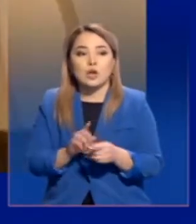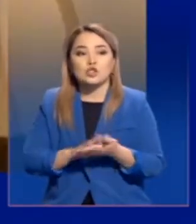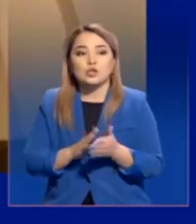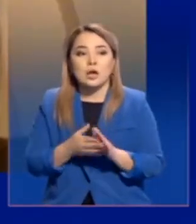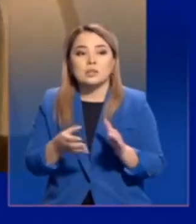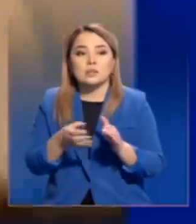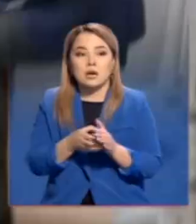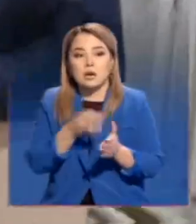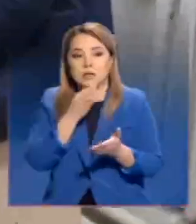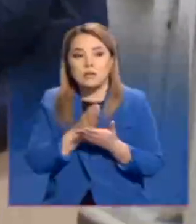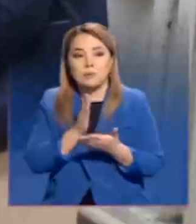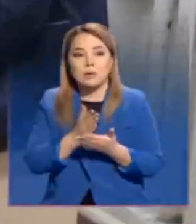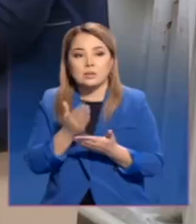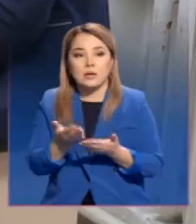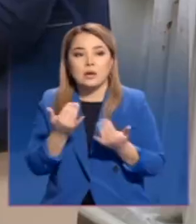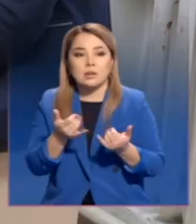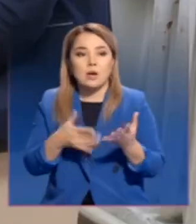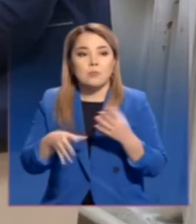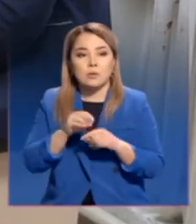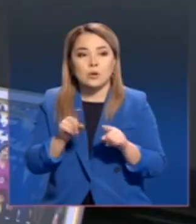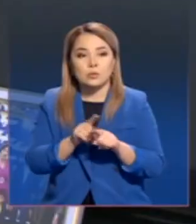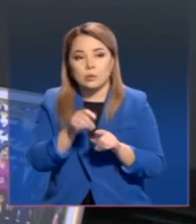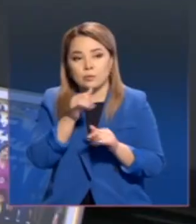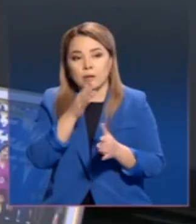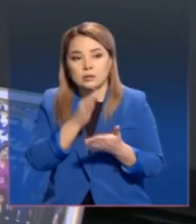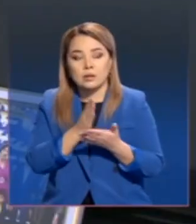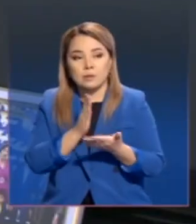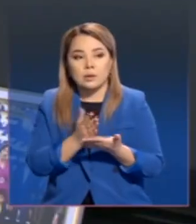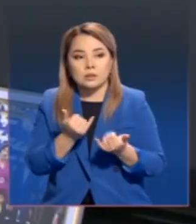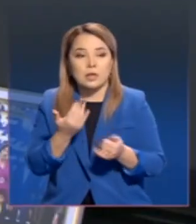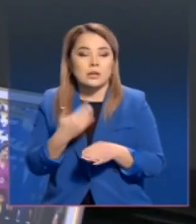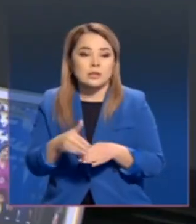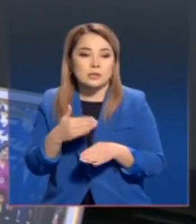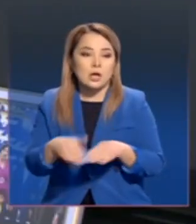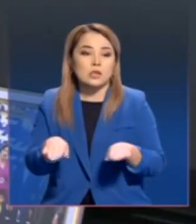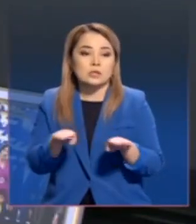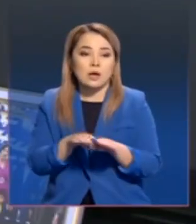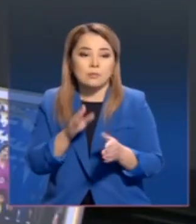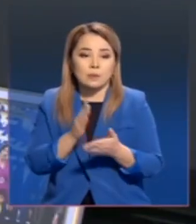жағдайға тап болып жатады. Бірақ бәрі ондай емес. Кредитімнен құтылсам,